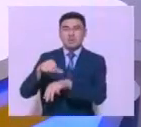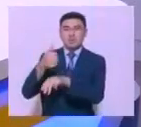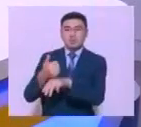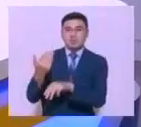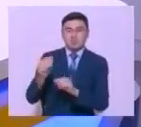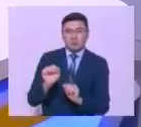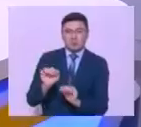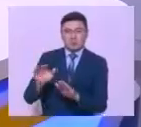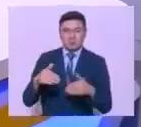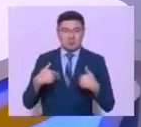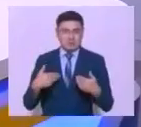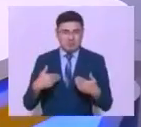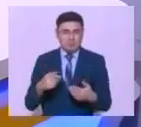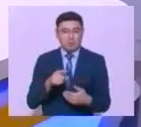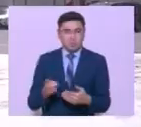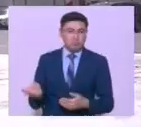жай-күйімен танысты.